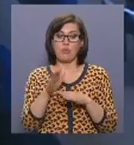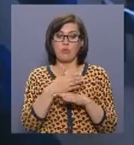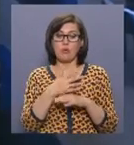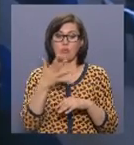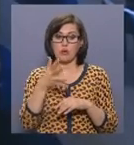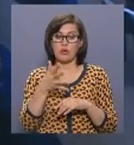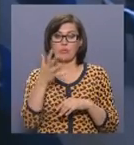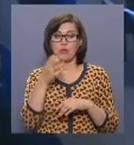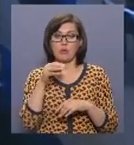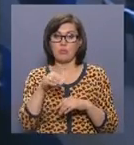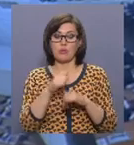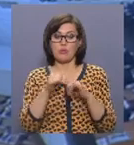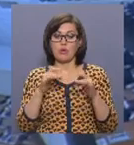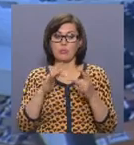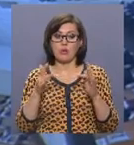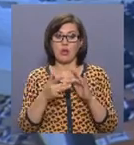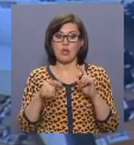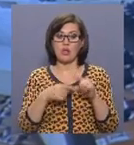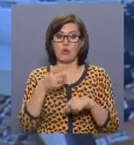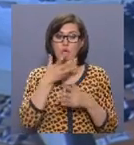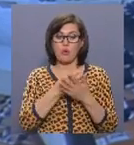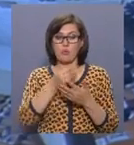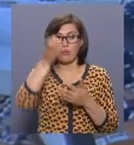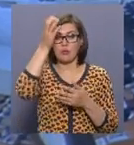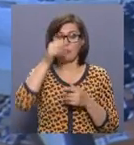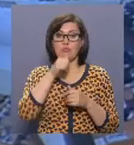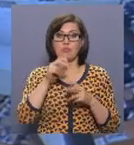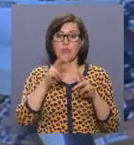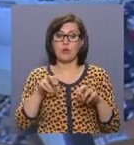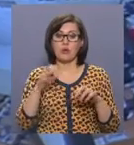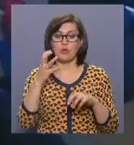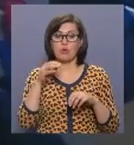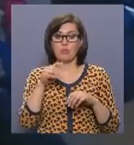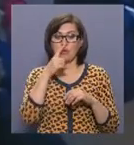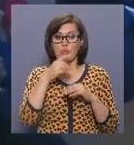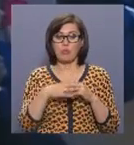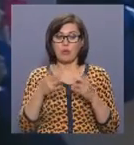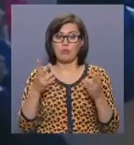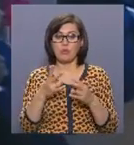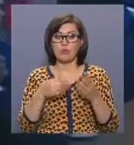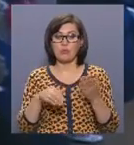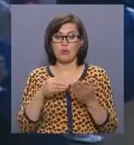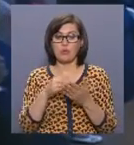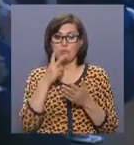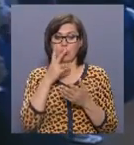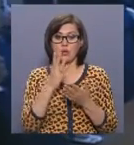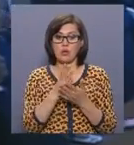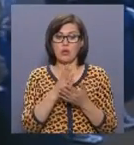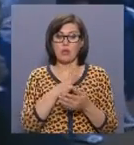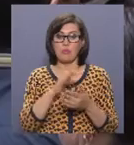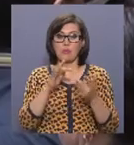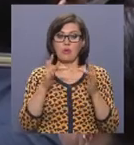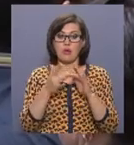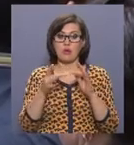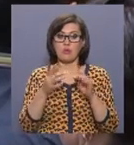500 мыңнан астам оқушы онлайн тест арқылы өз білімдерін сынап көрген, олардың 400 мыңға жуығы тиісті нәтиже көрсеткен. Ал ғаламтор